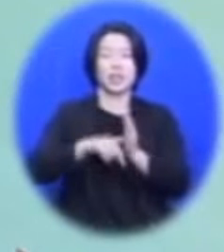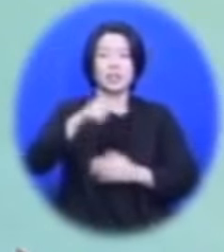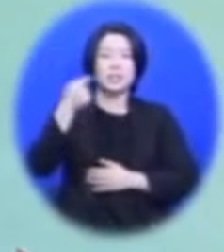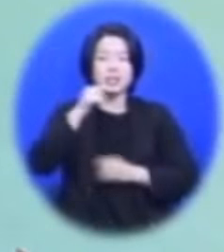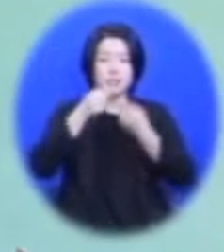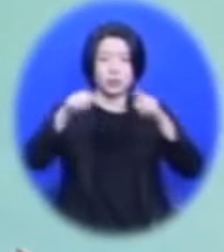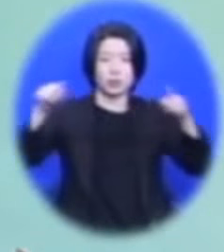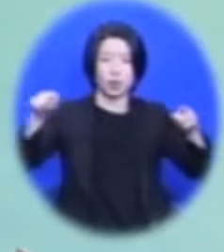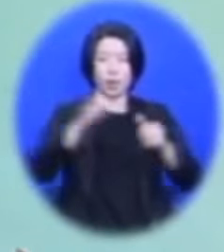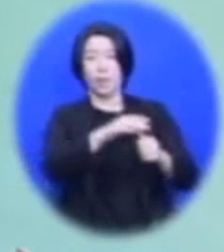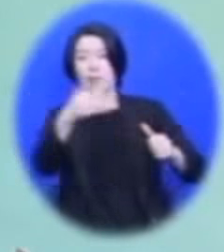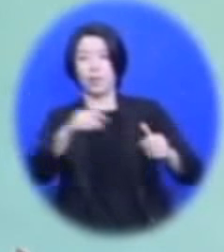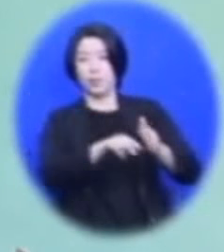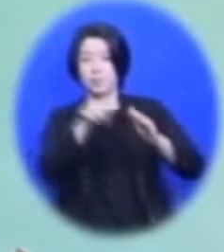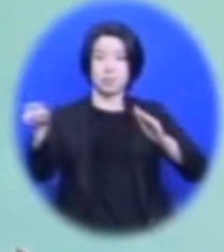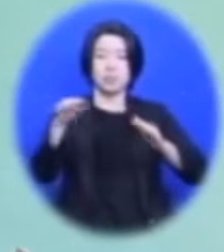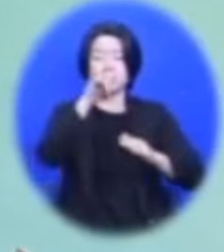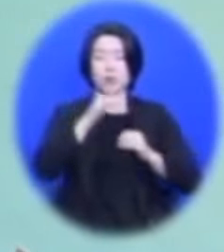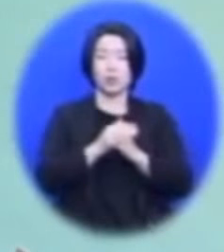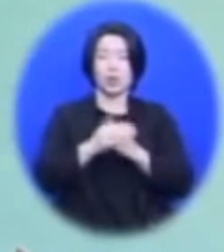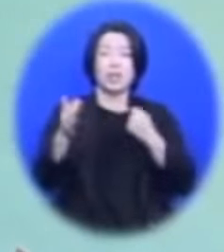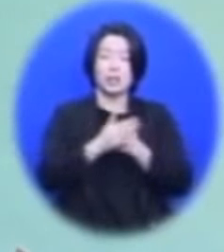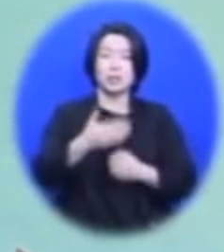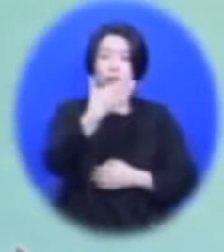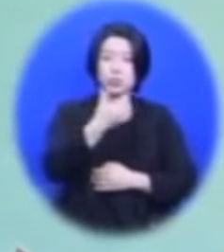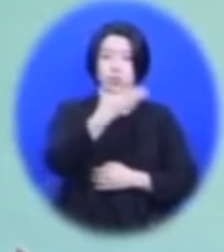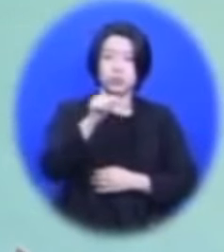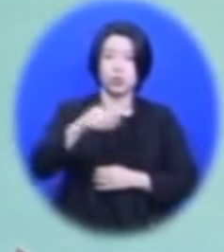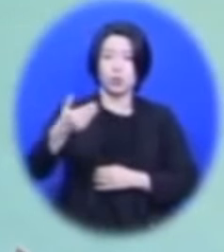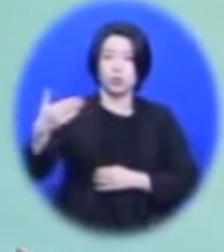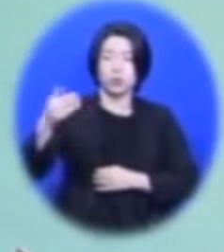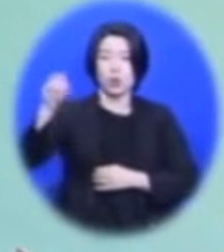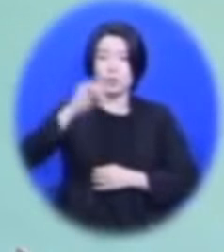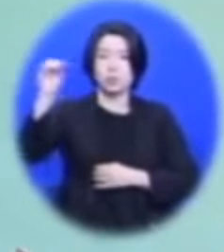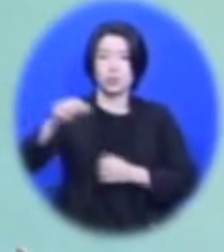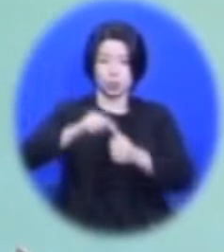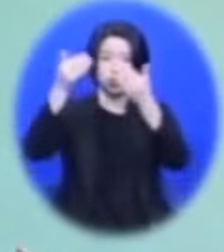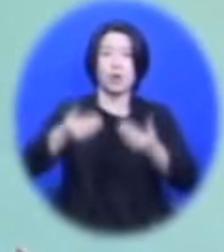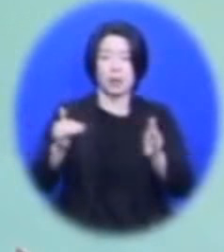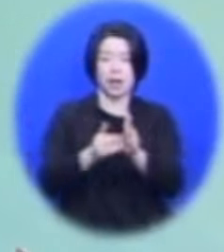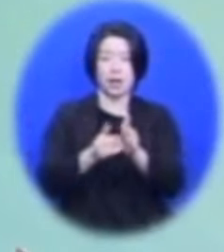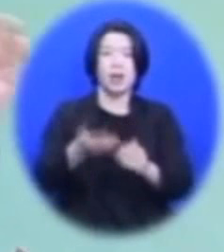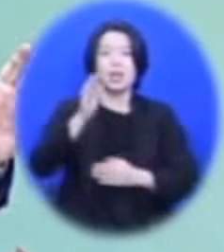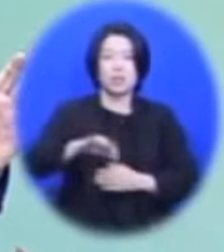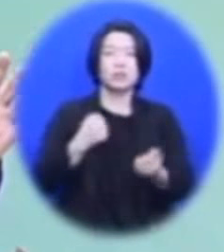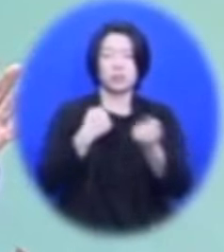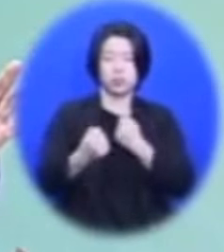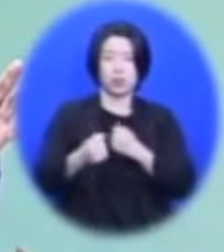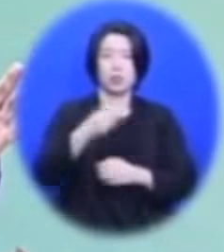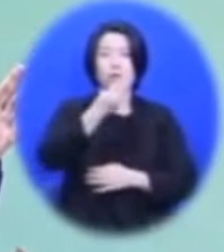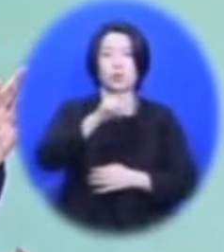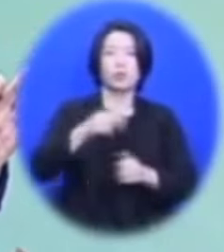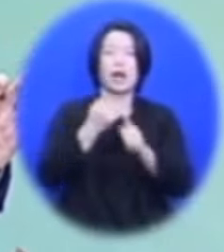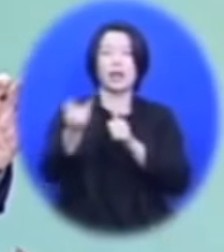소돔성에서 벗어나온 상태입니다. 그러니까 99.99% 구원받은 거죠. 그런데도 롯의 아내는 멸망했습니다.